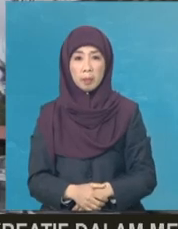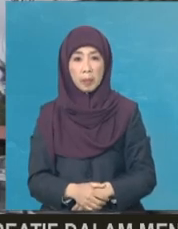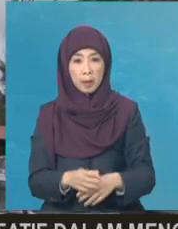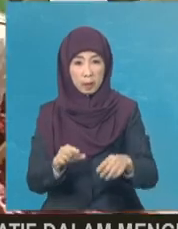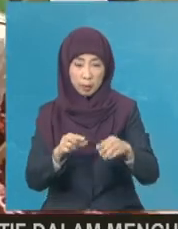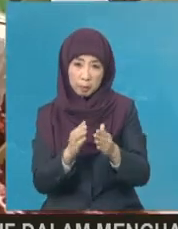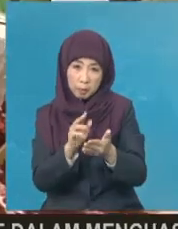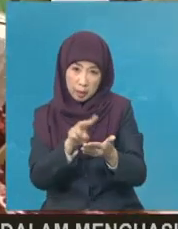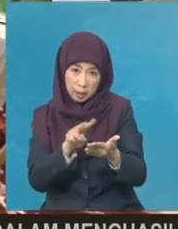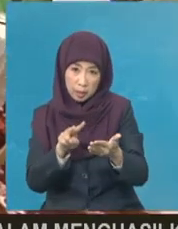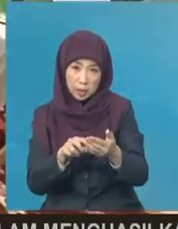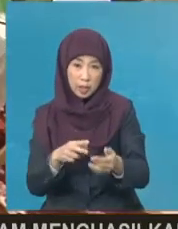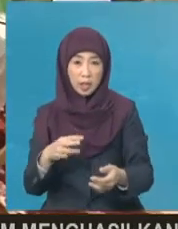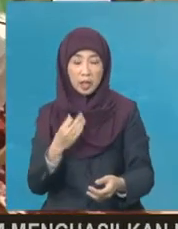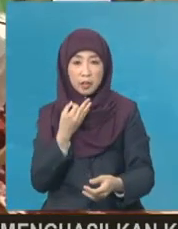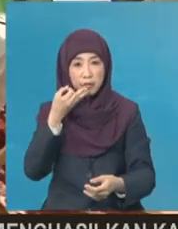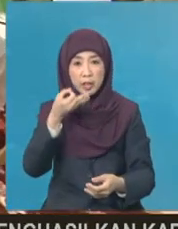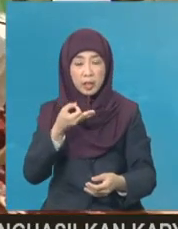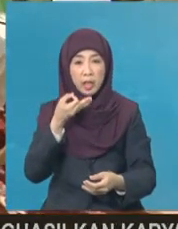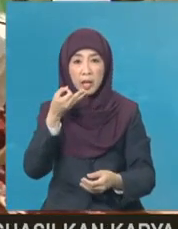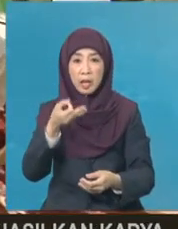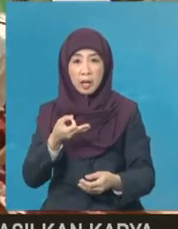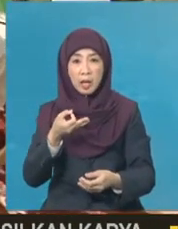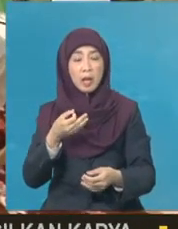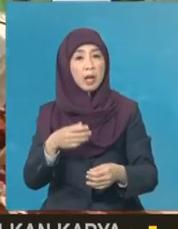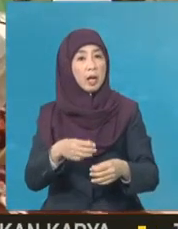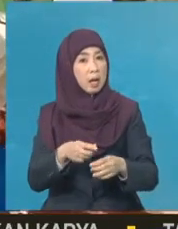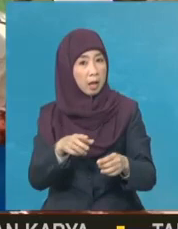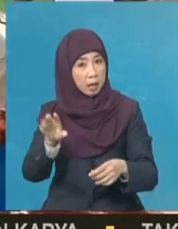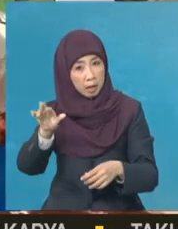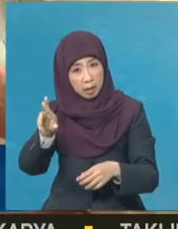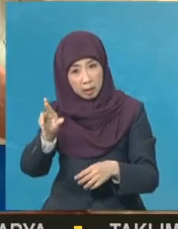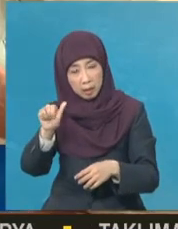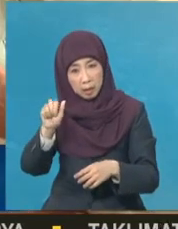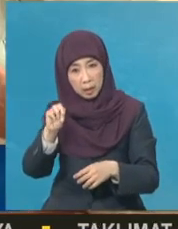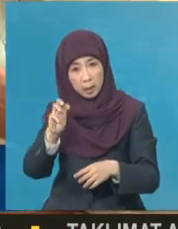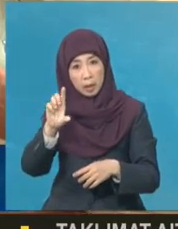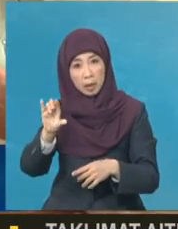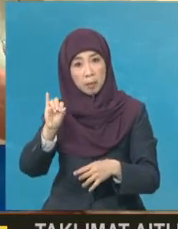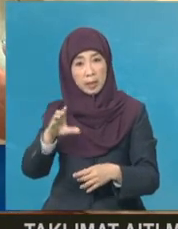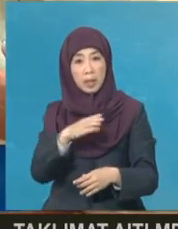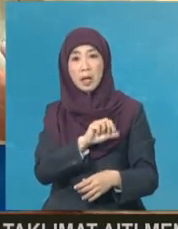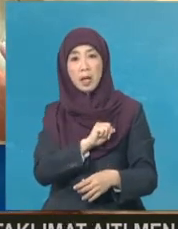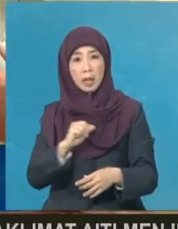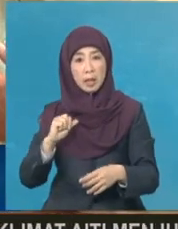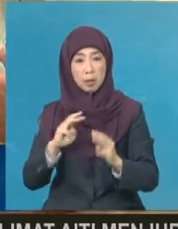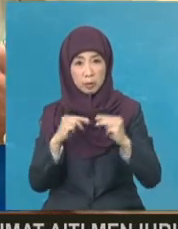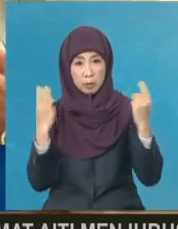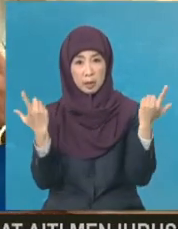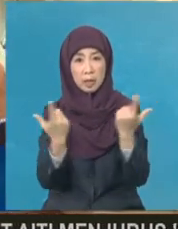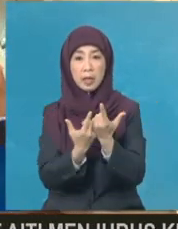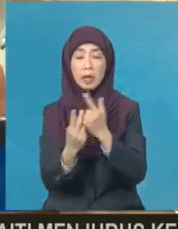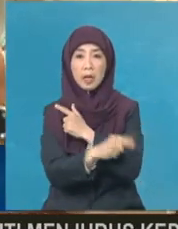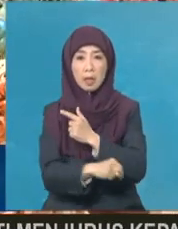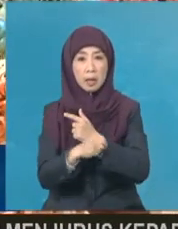Hai bacaan surah al-fatiha jika kepalai oleh yang berhormat alhasil Ramli benazir Wahid ahli Majlis mesyuarat negara majelis